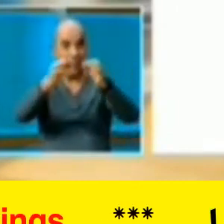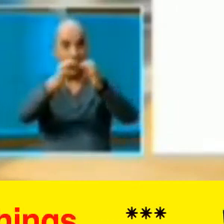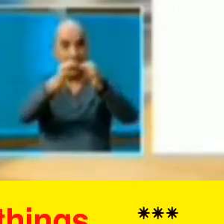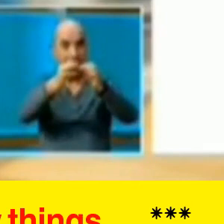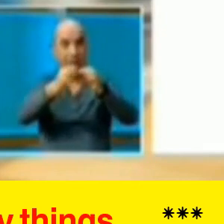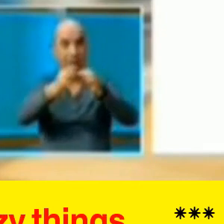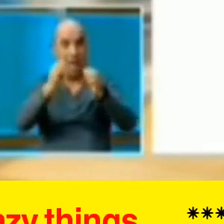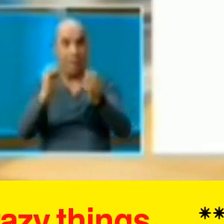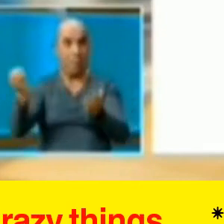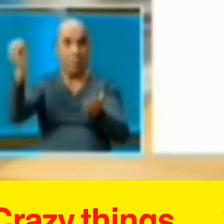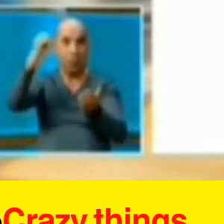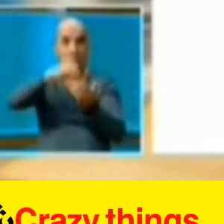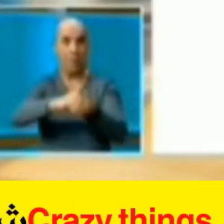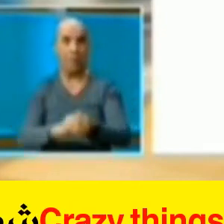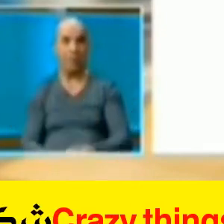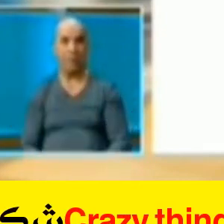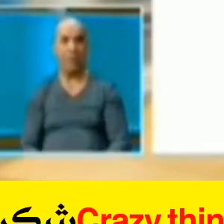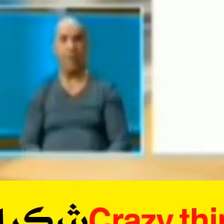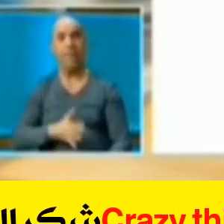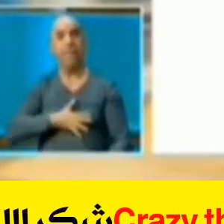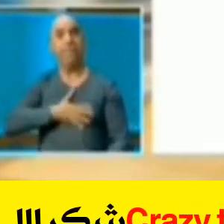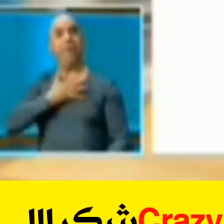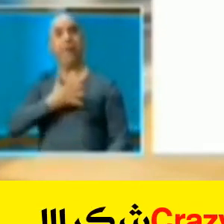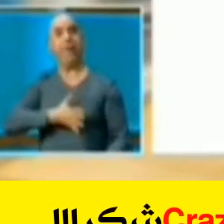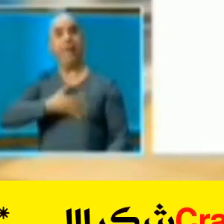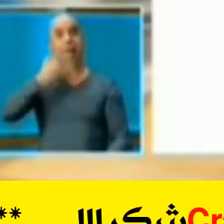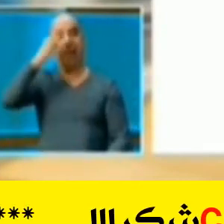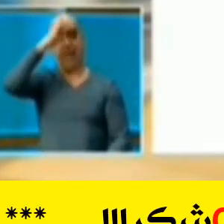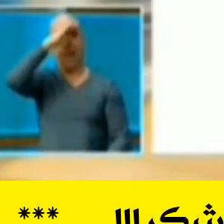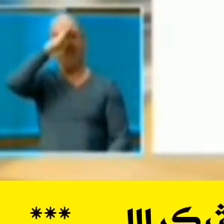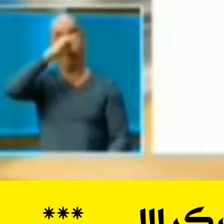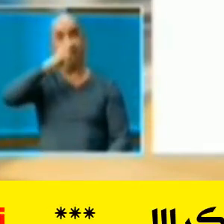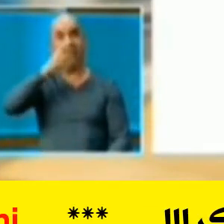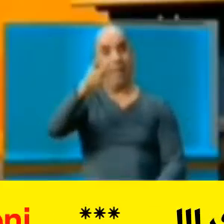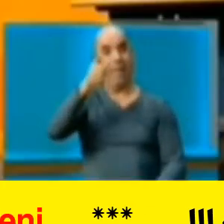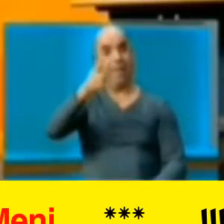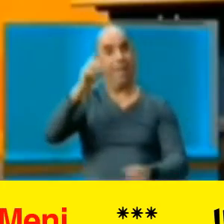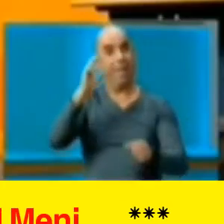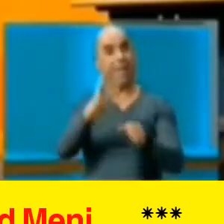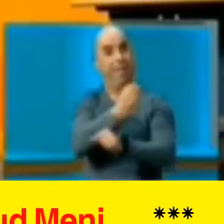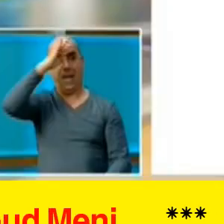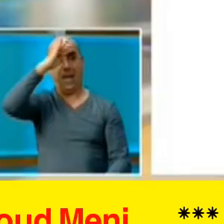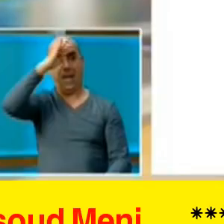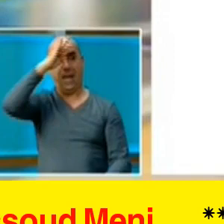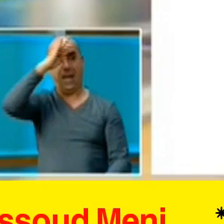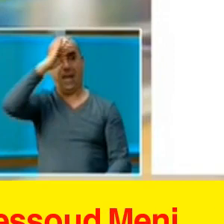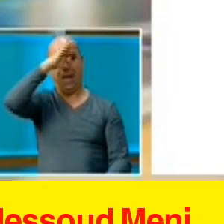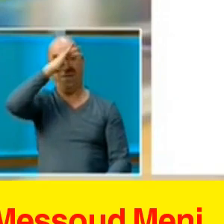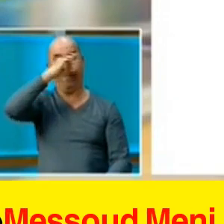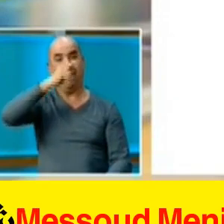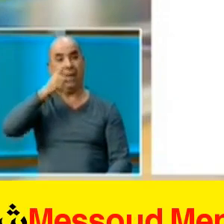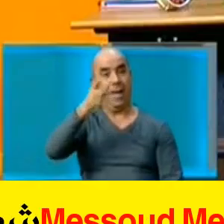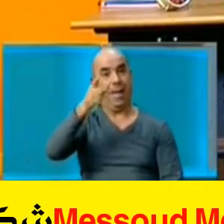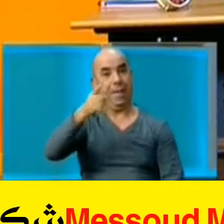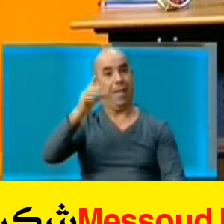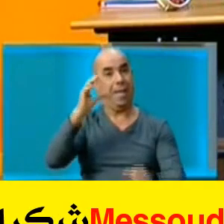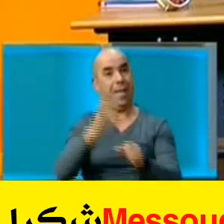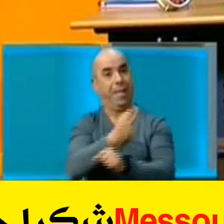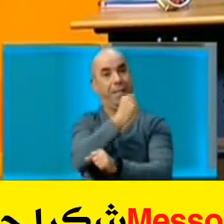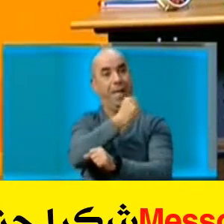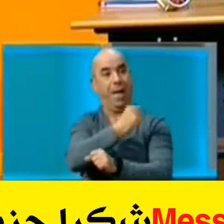الجملة أمامنا: فرح التلميذ الذي نجح في المسابقة. نجح في